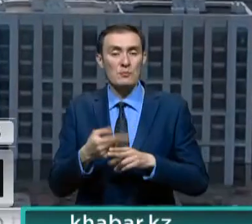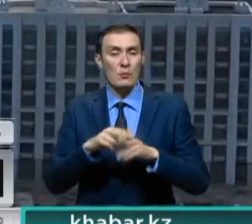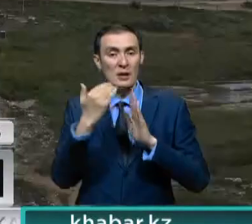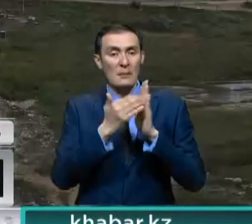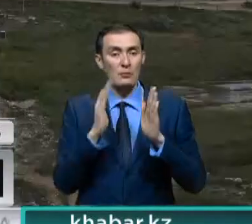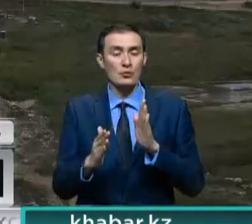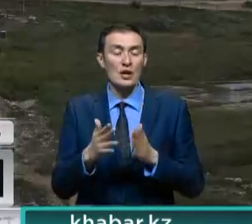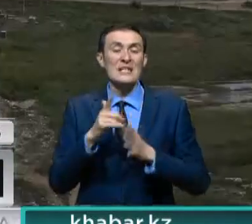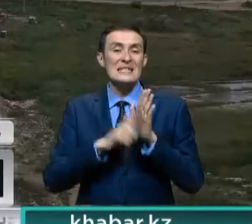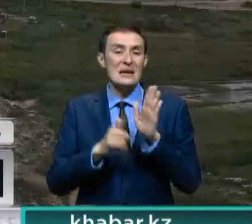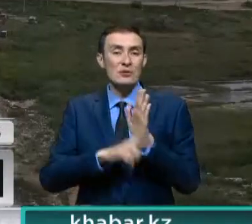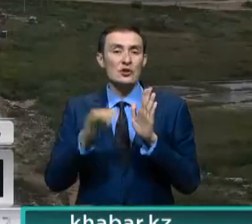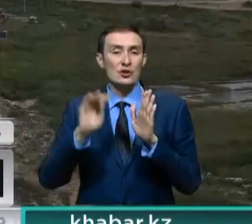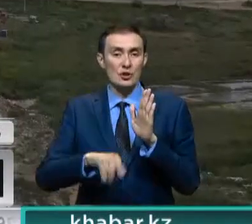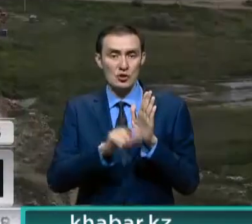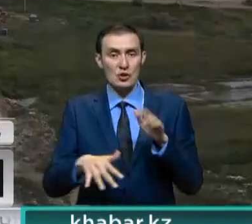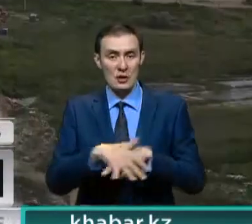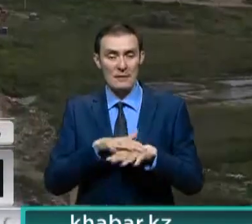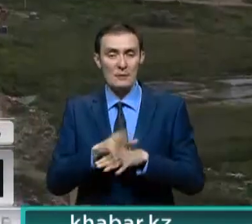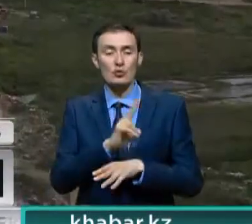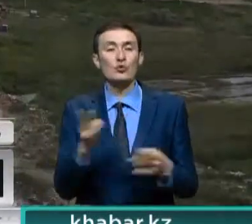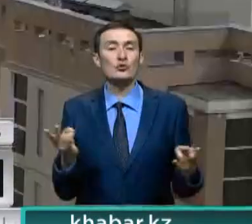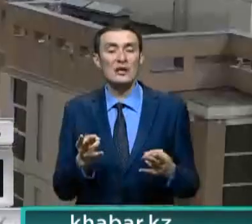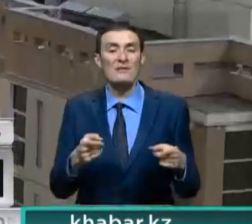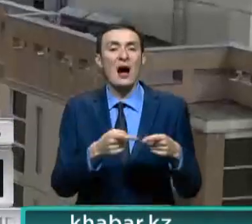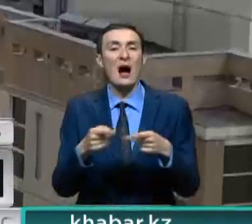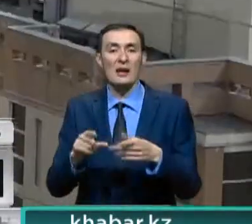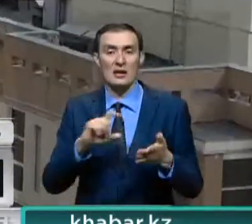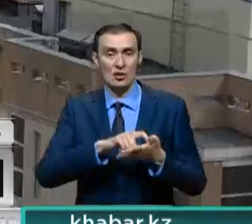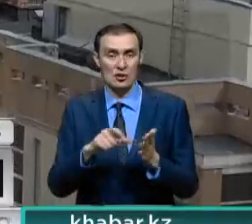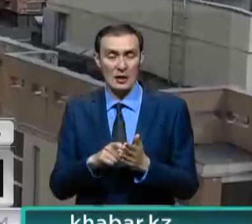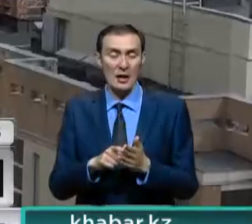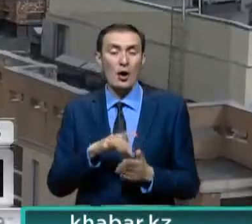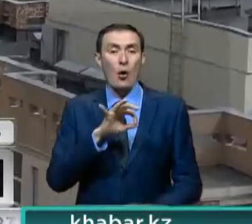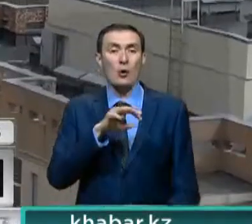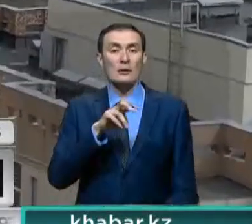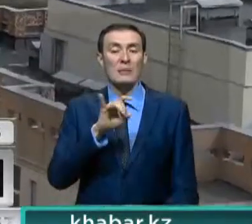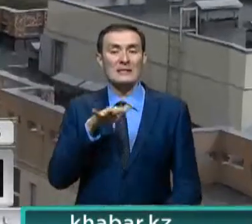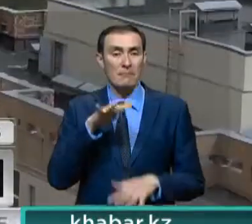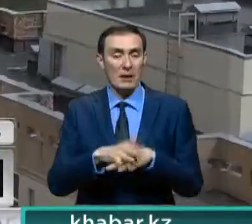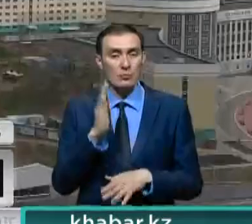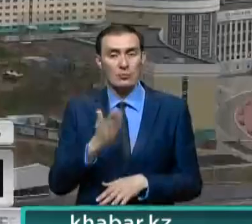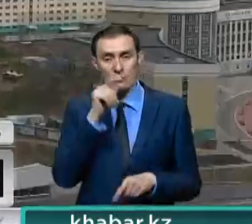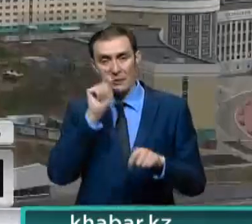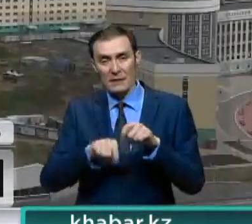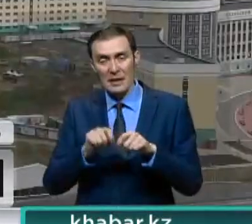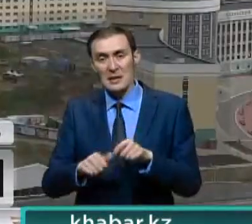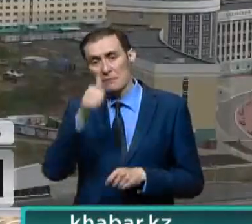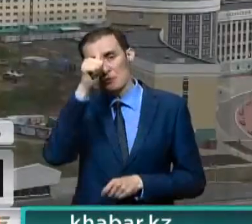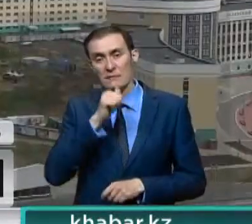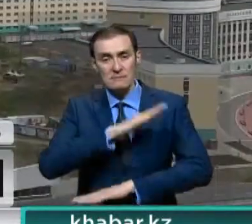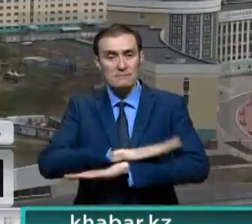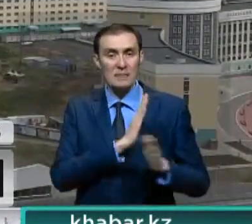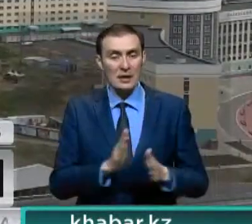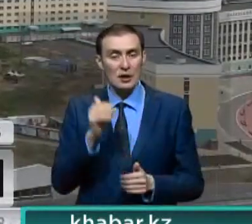программе получит 70 тысяч казахстанцев, нуждающихся в аренде жилья. В Отбасы-банке будут ежемесячно мониторить платежную дисциплину